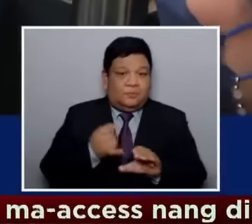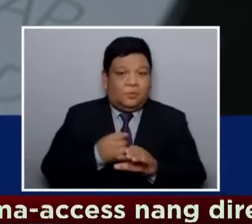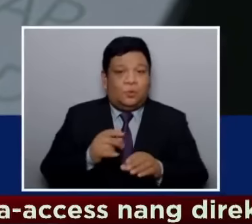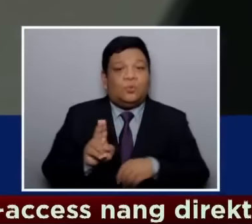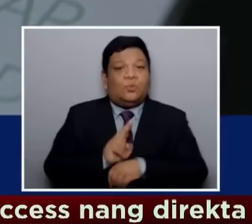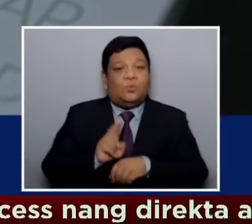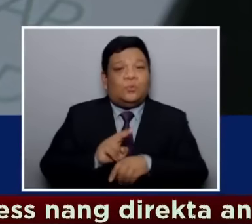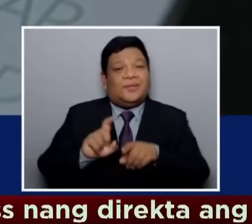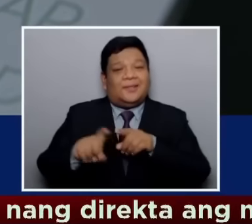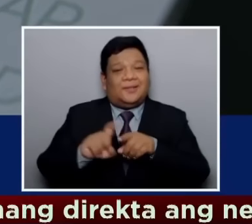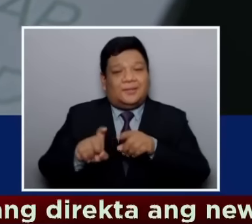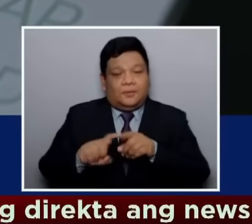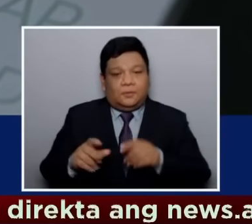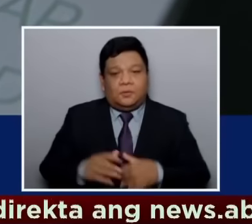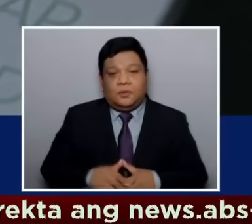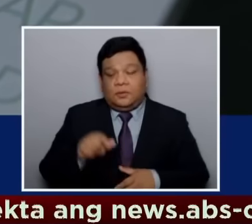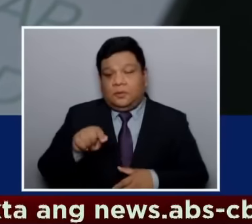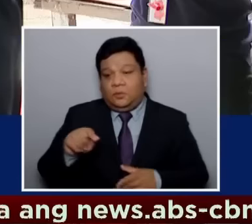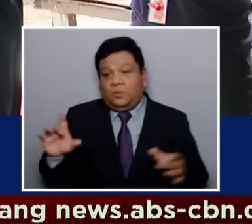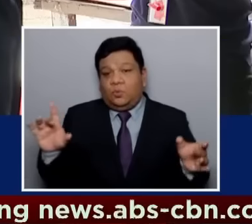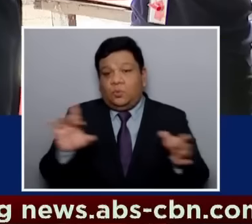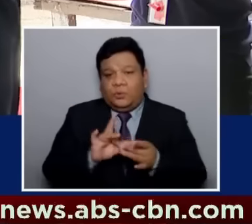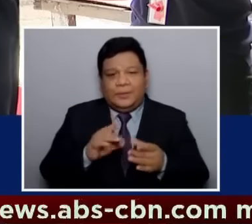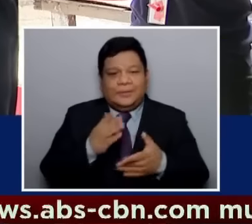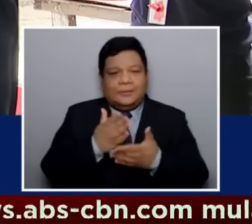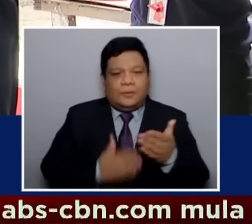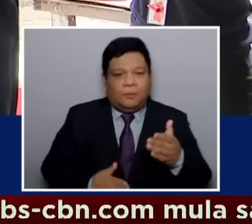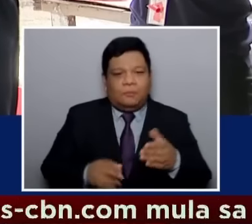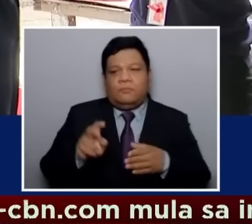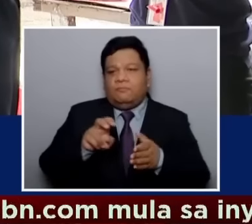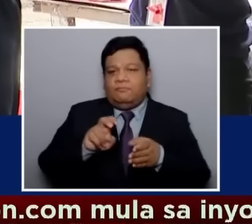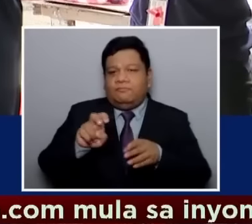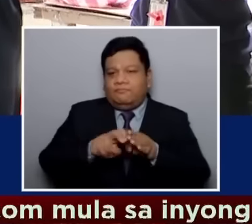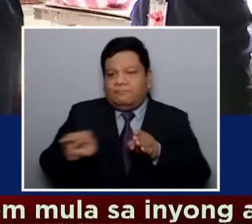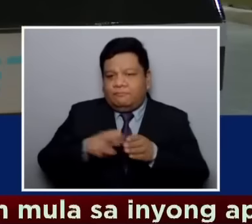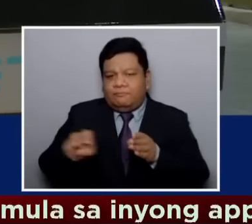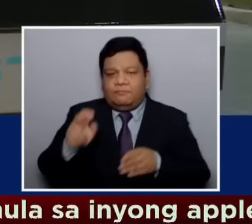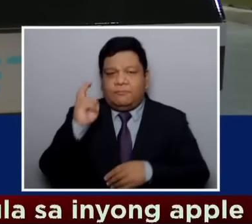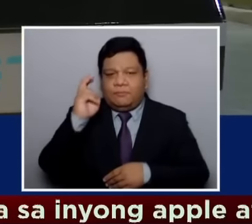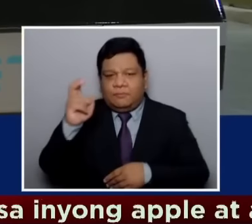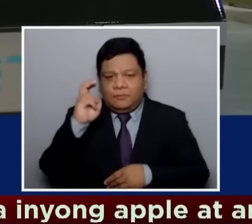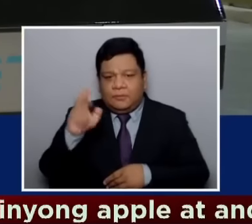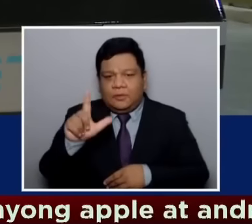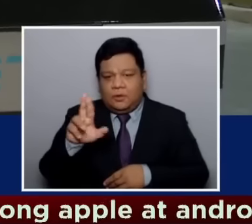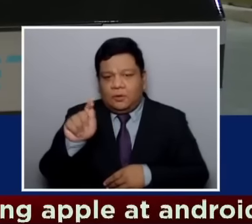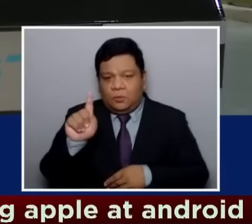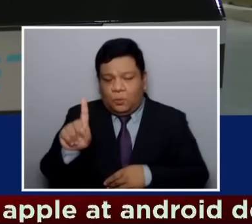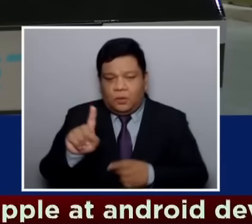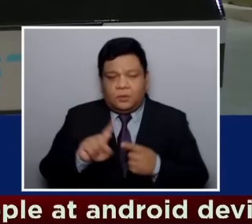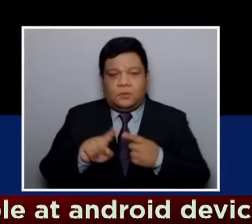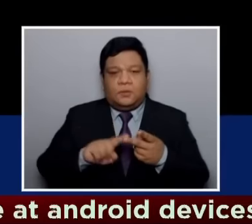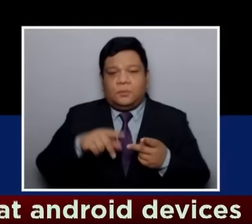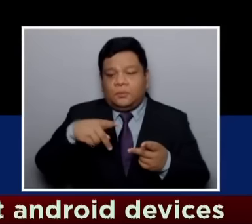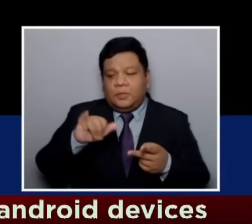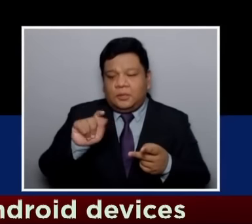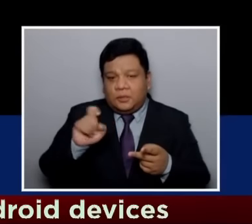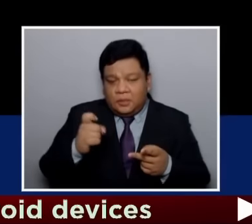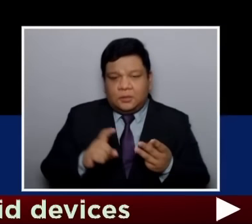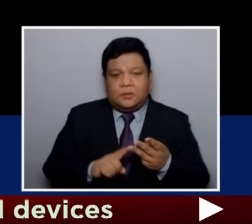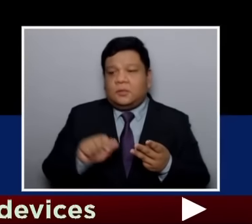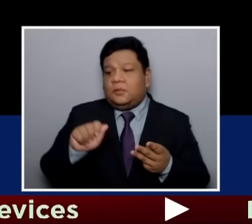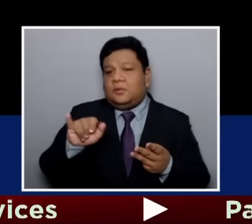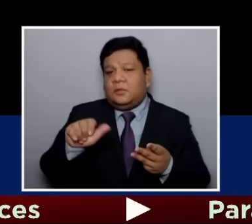kuryente. Kinokonekta nito ang ilang istasyon ng LRT 1 sa Ayala Malls hanggang sa PITX. Makikita